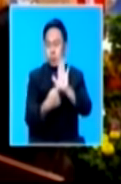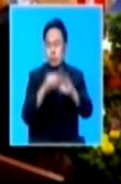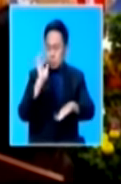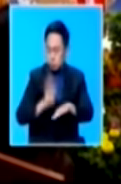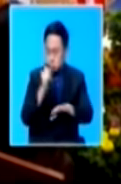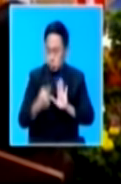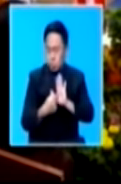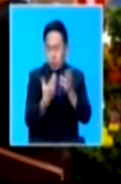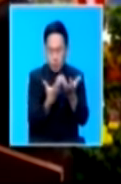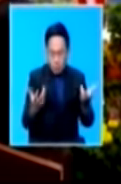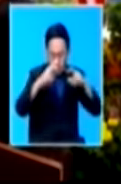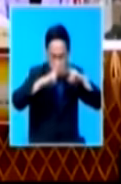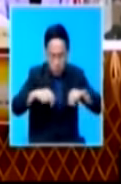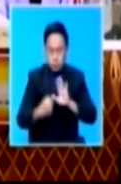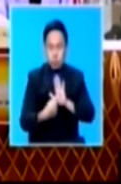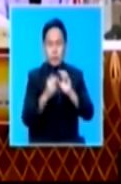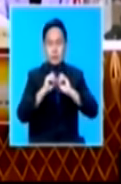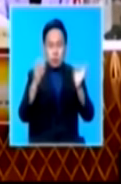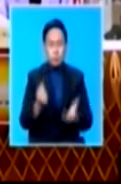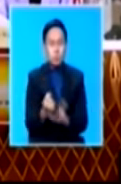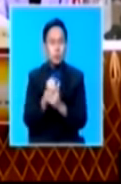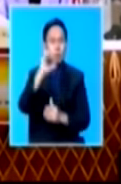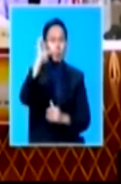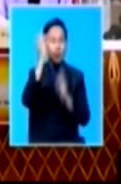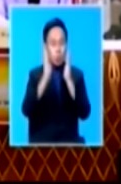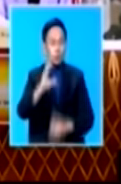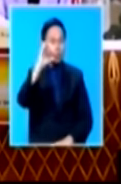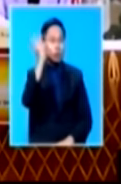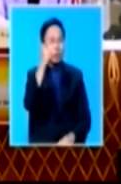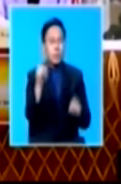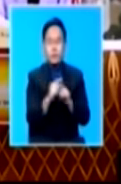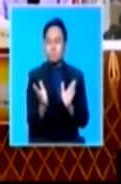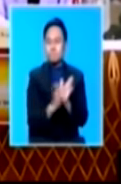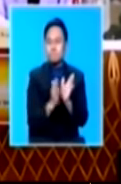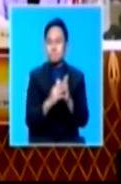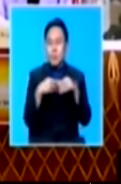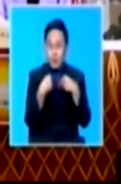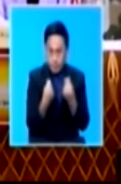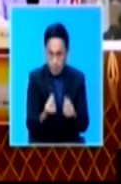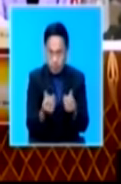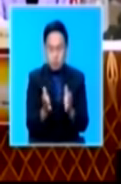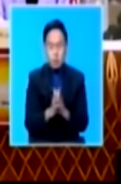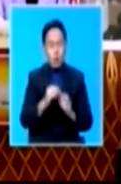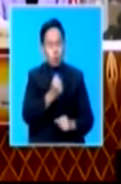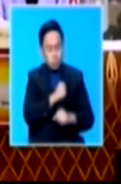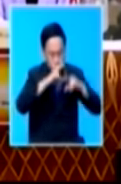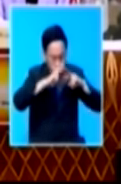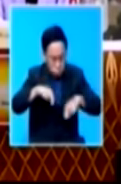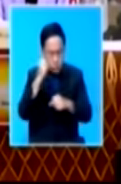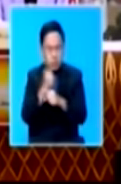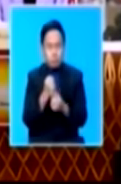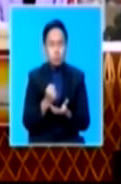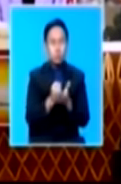วลมนุษยชนโดยรวมของโลกนี้นะครับขอยกย่องคุณงามความดีและความวิริยะอุตสาหะของทั้งสองท่